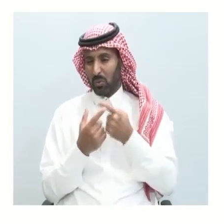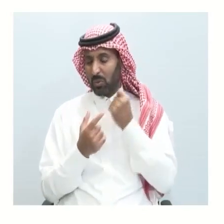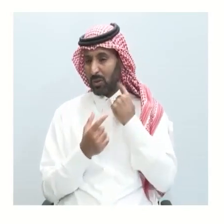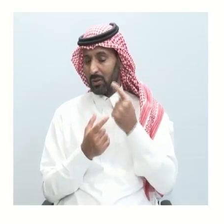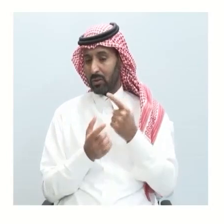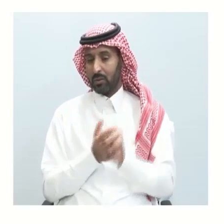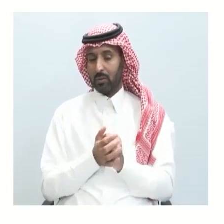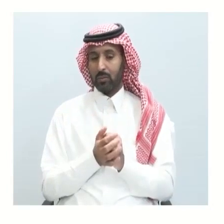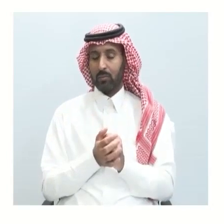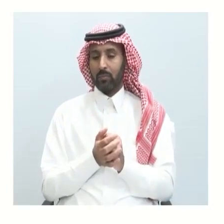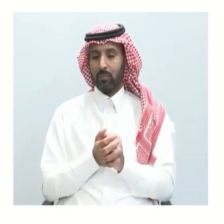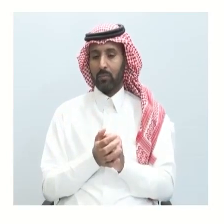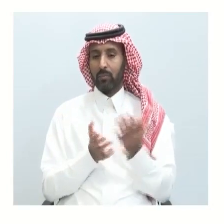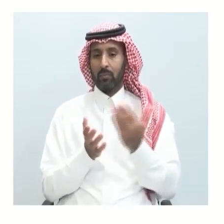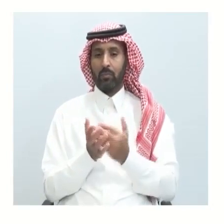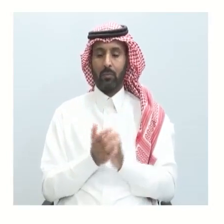الغدة الدرقية.